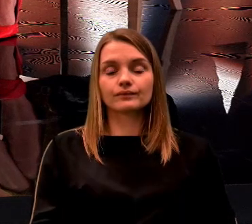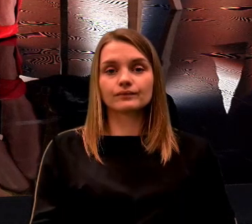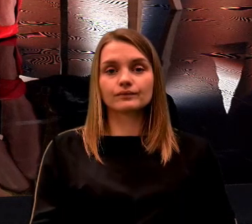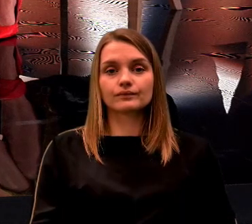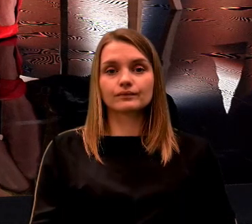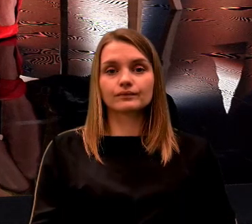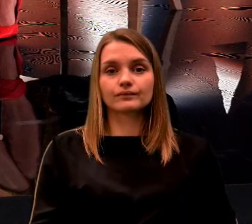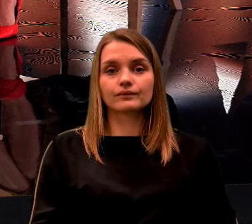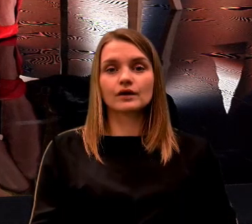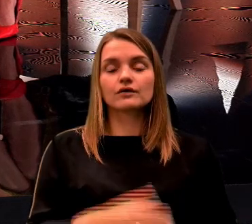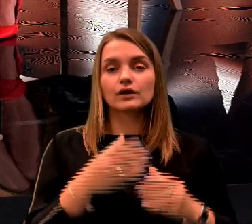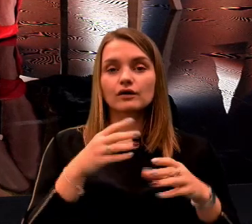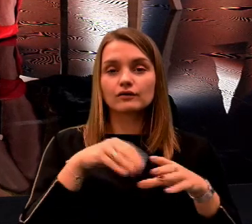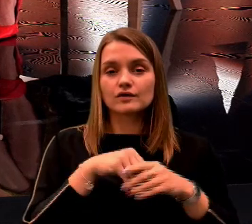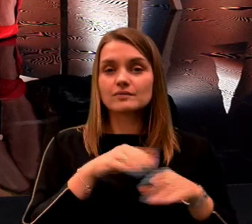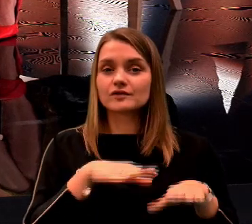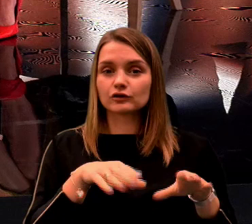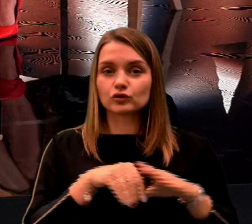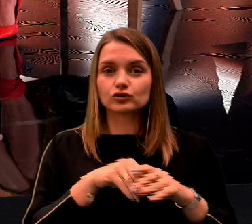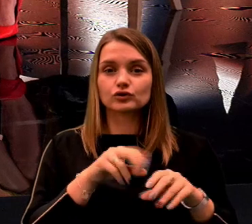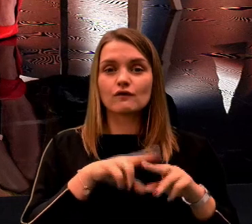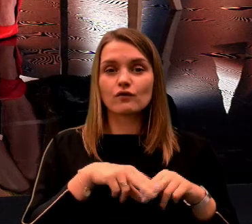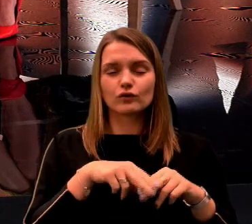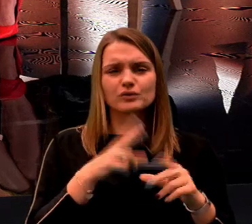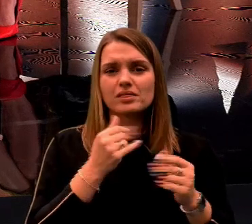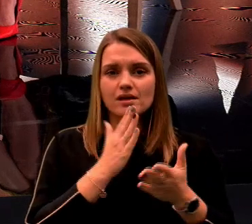15-letnim stażem w funduszach, ale nie tylko w funduszach,